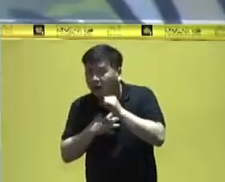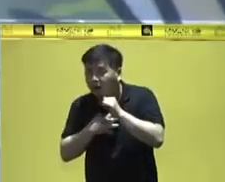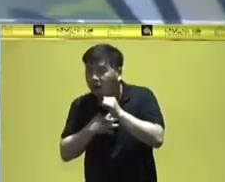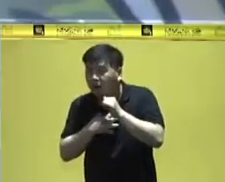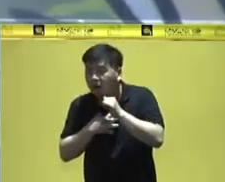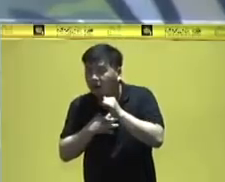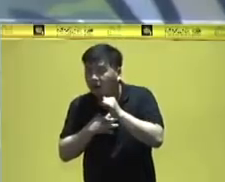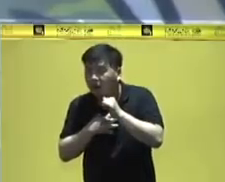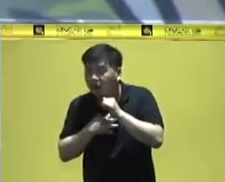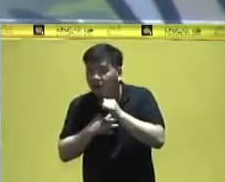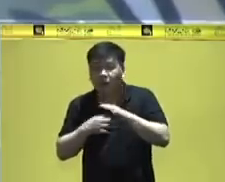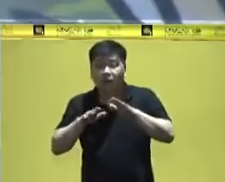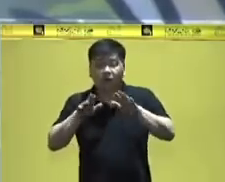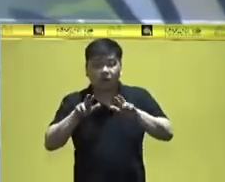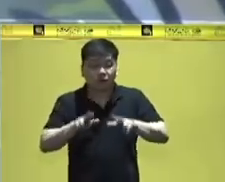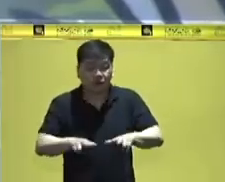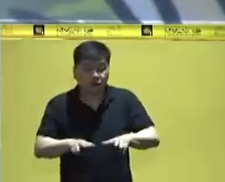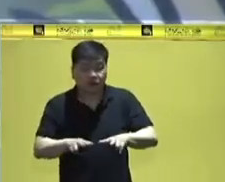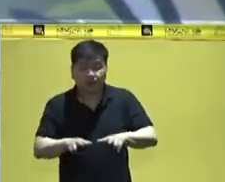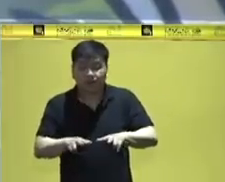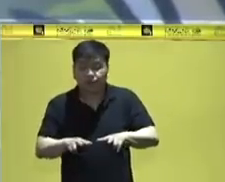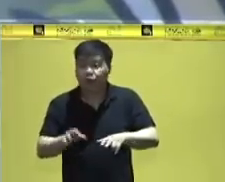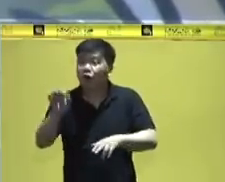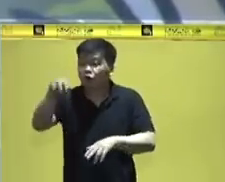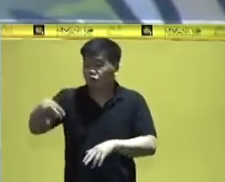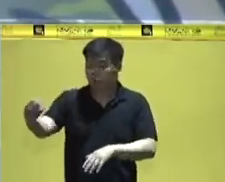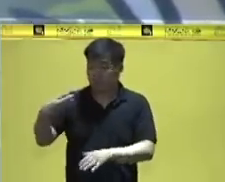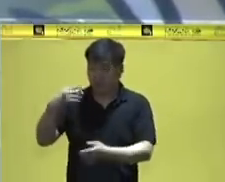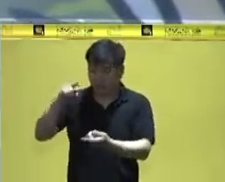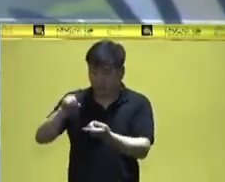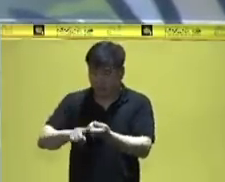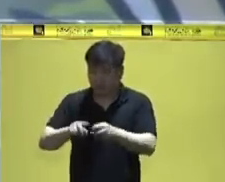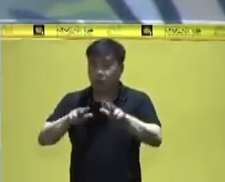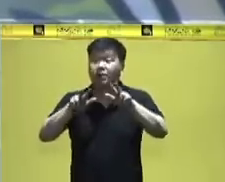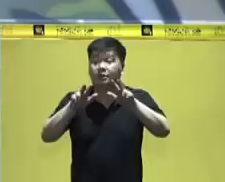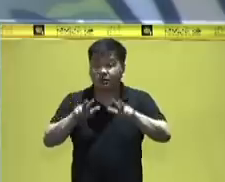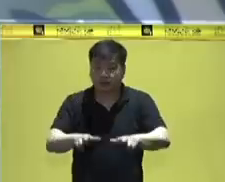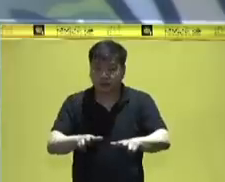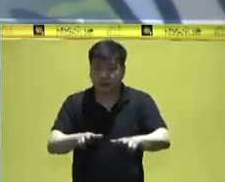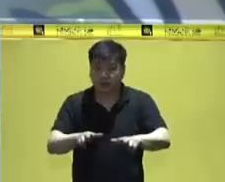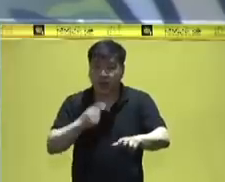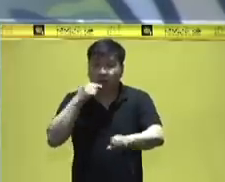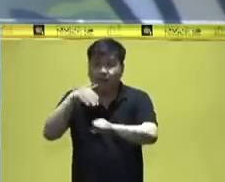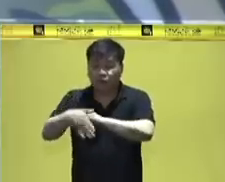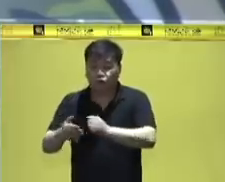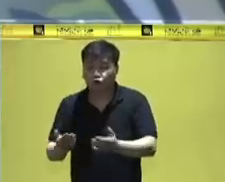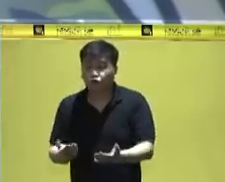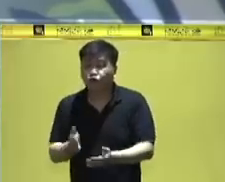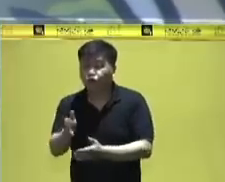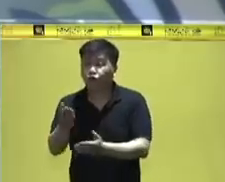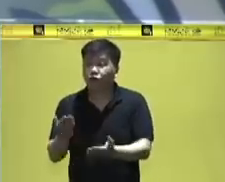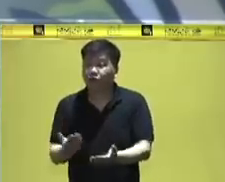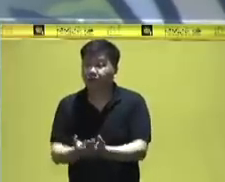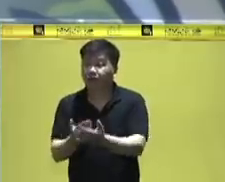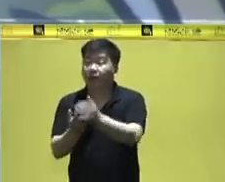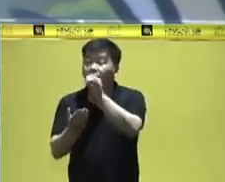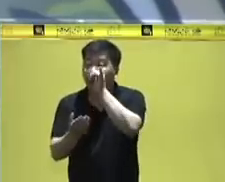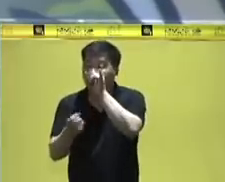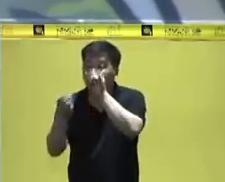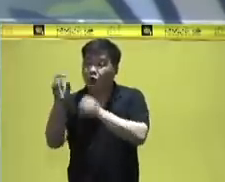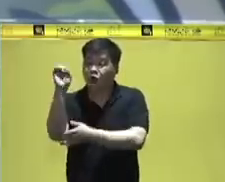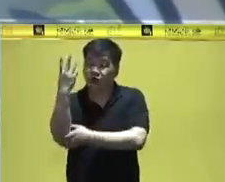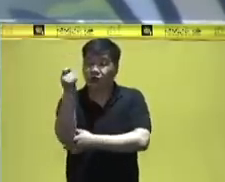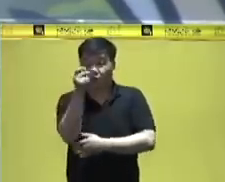돌이켜보니까 역시 유시민 이사장 말씀대로 이제 많이 우리가 민주주의가 발달하고 정말 이